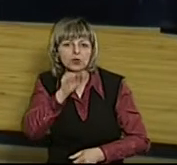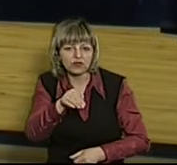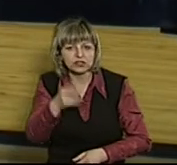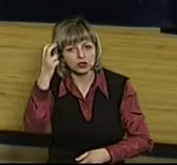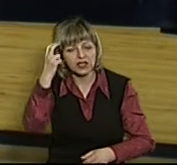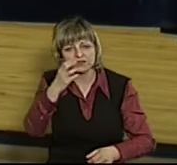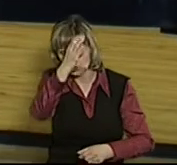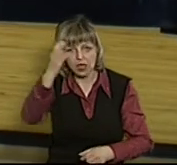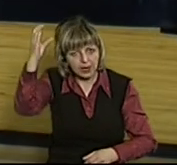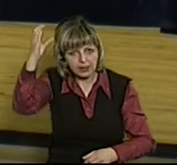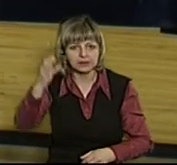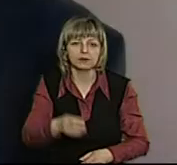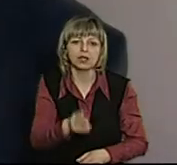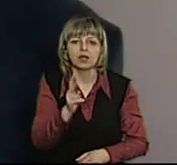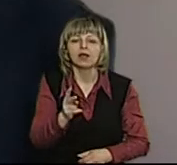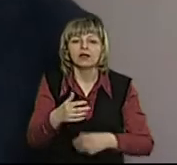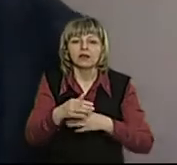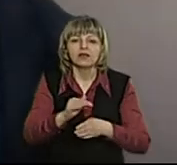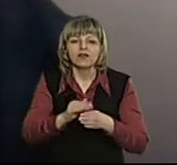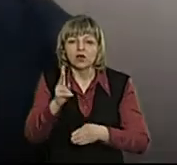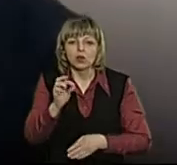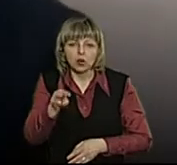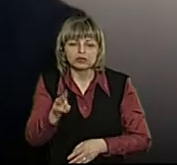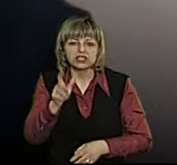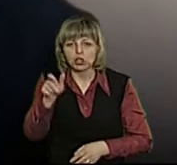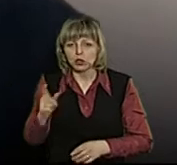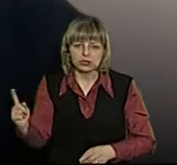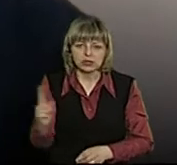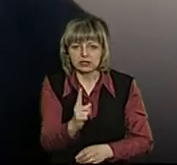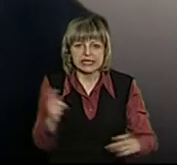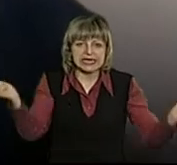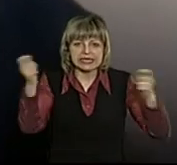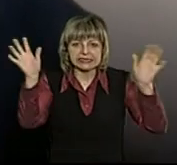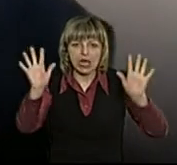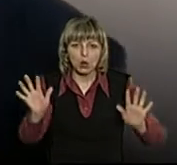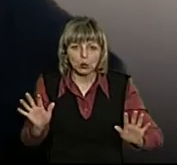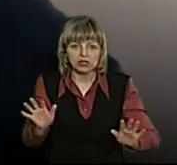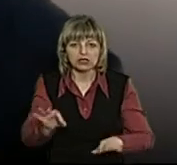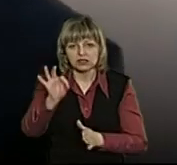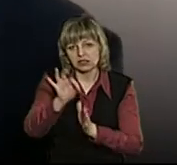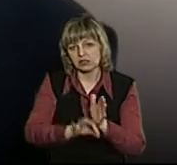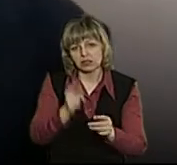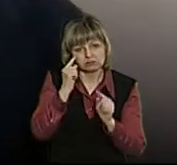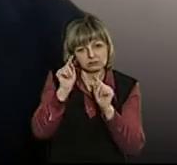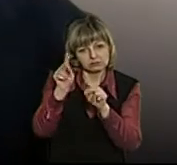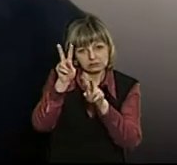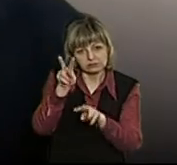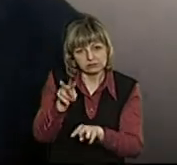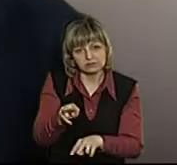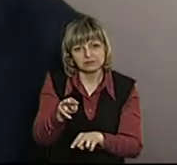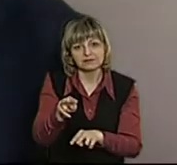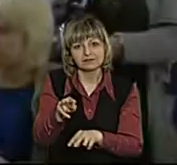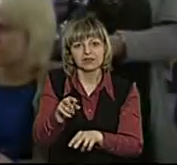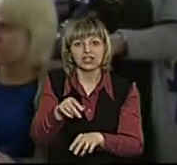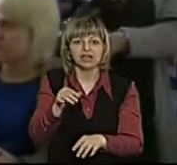імені Петра Чайковського Юрій Кот. Інколи людина тільки з'являється, виходить із-за куліси, і вже ти на неї звертаєш увагу, і весь зал вже